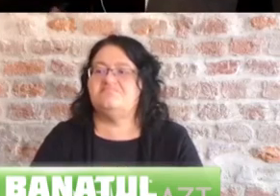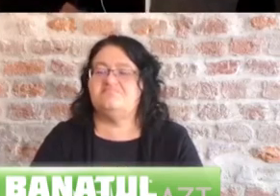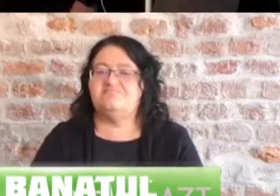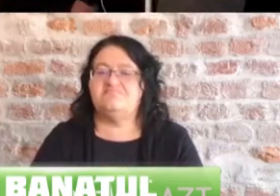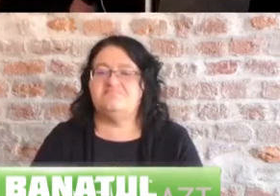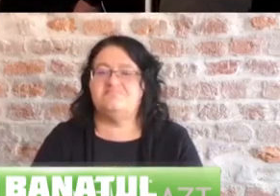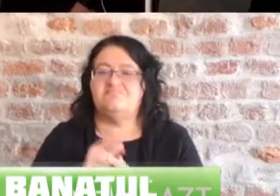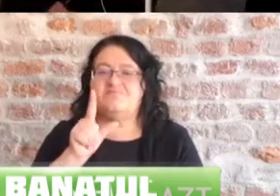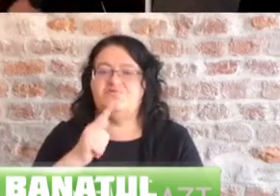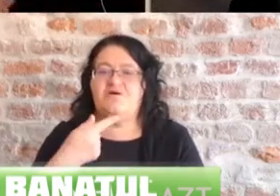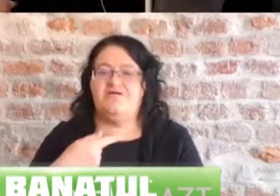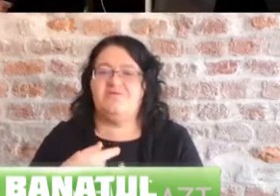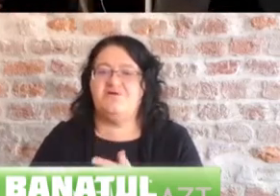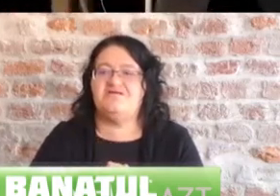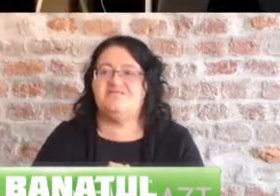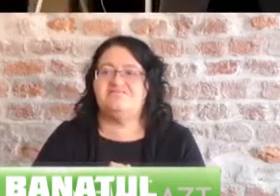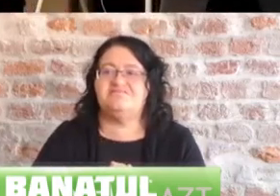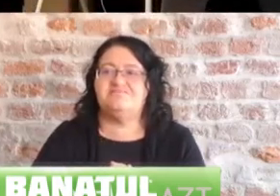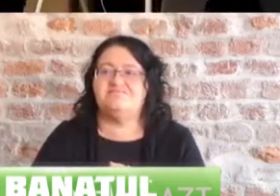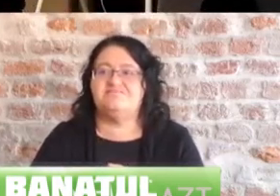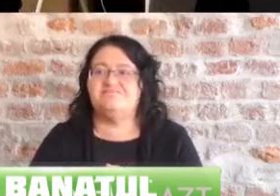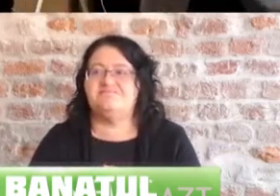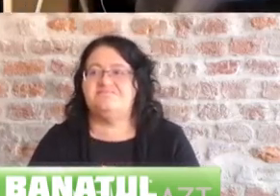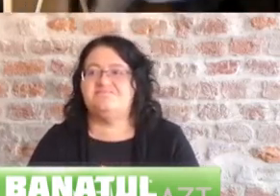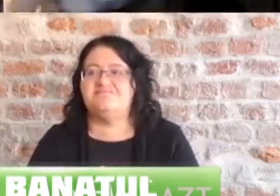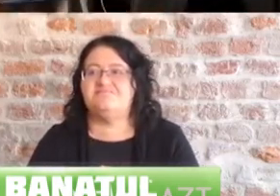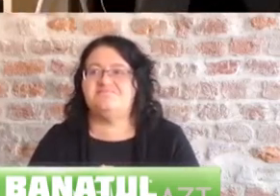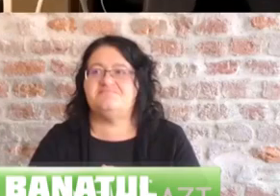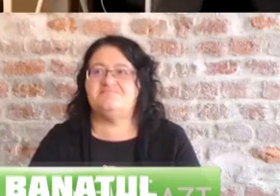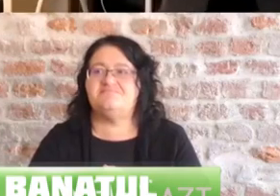Arhitect Ligia German. Bravo.